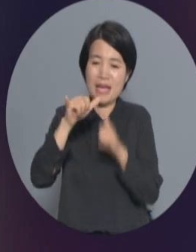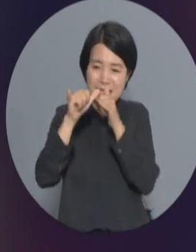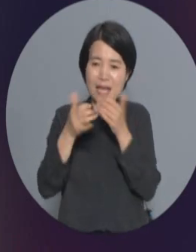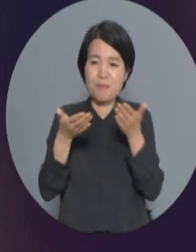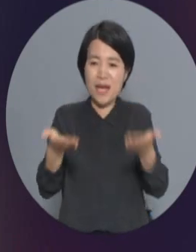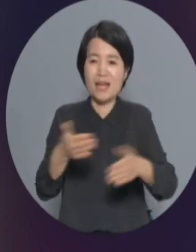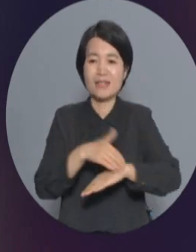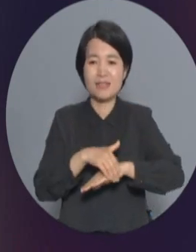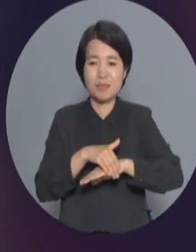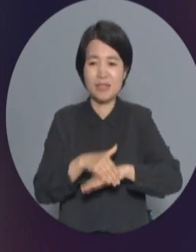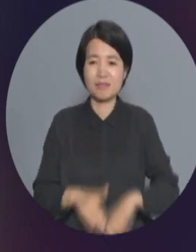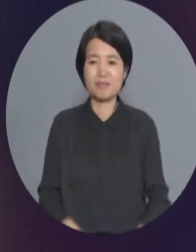시상할 예정입니다